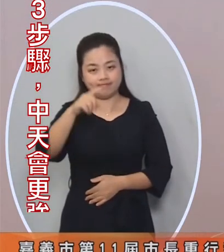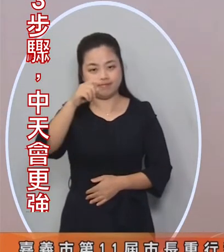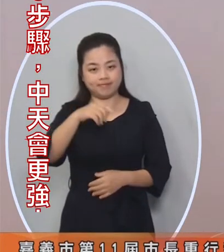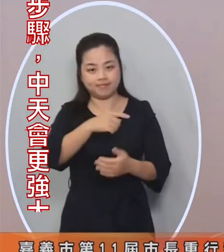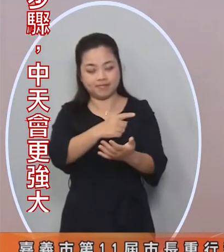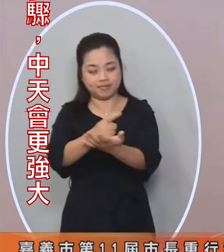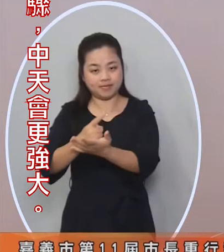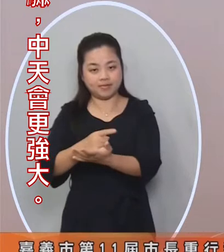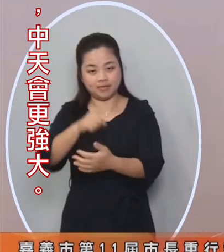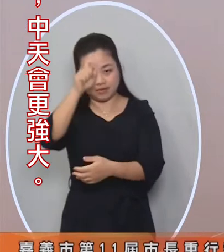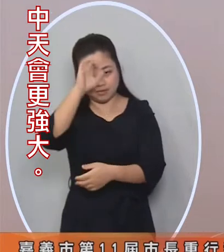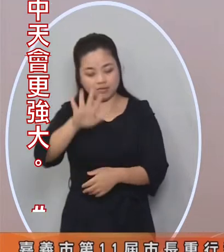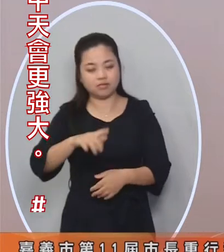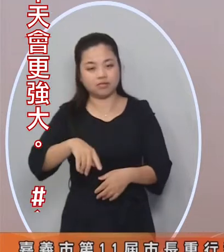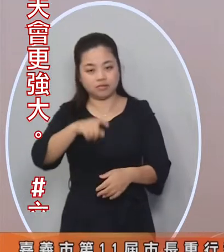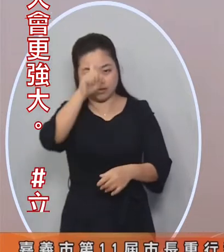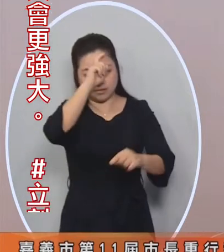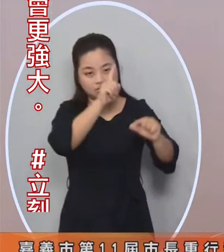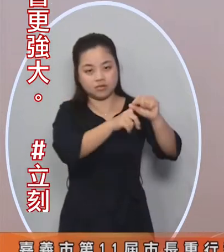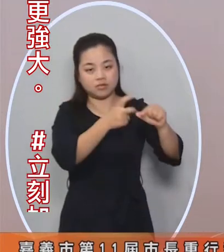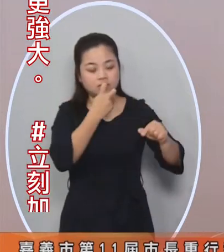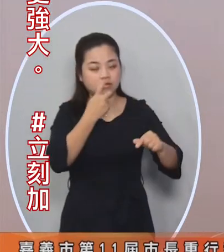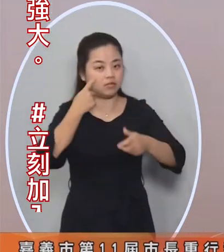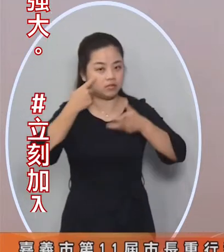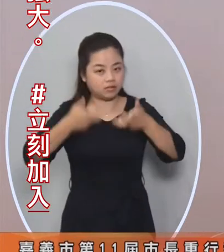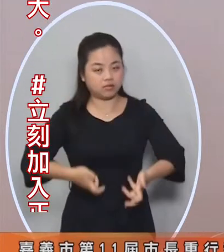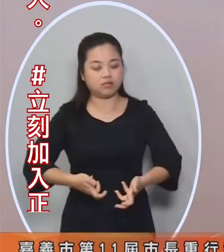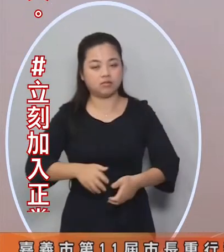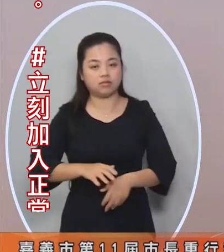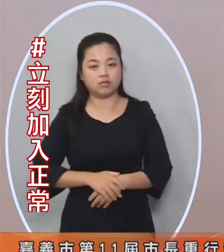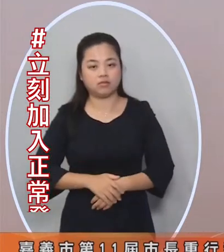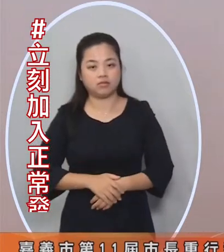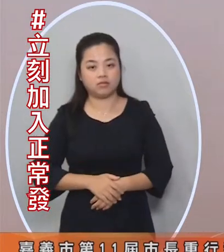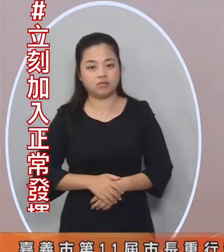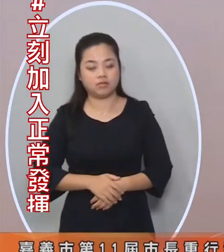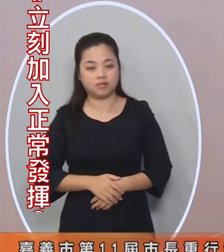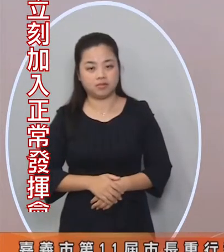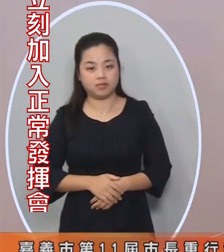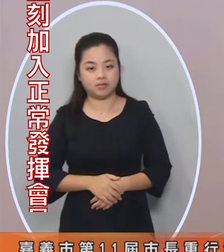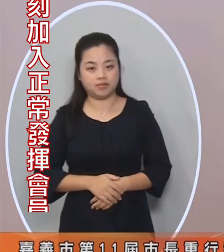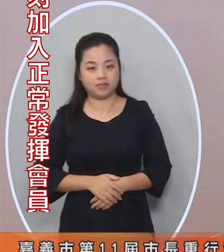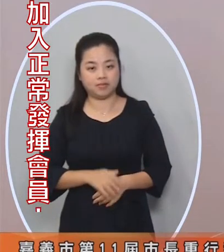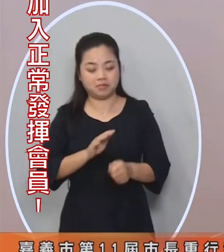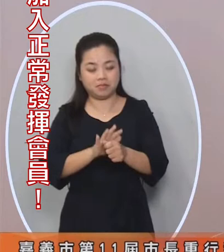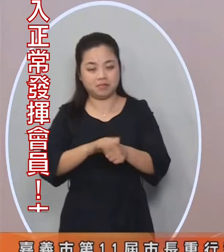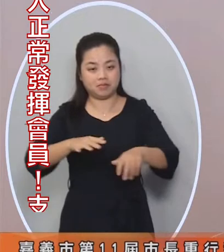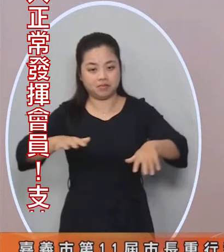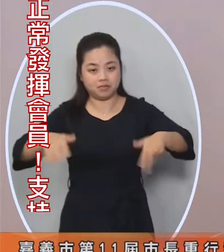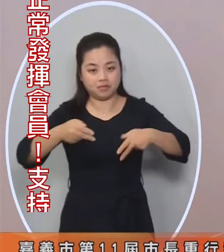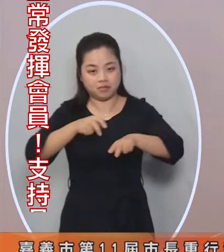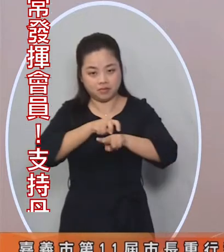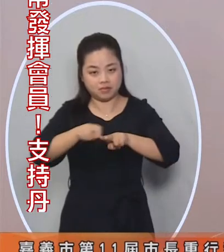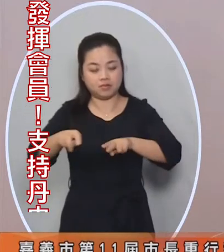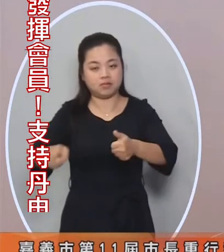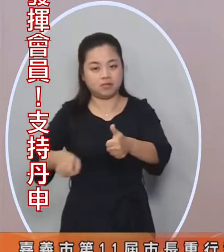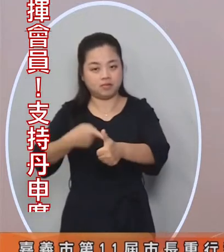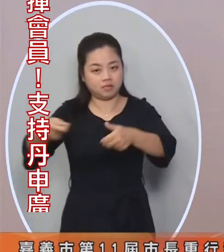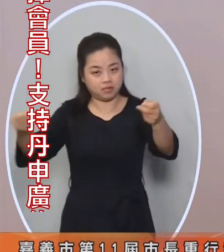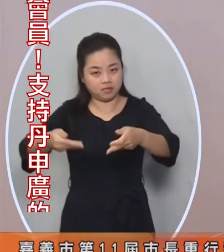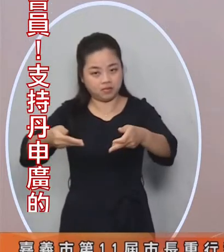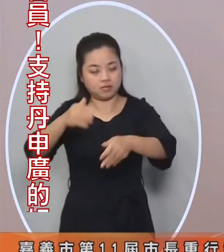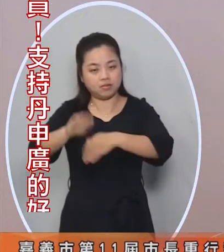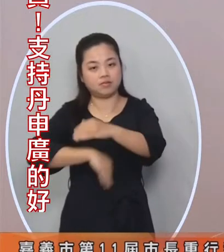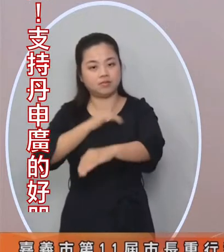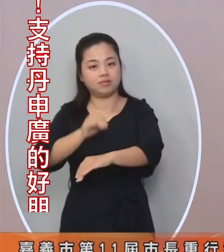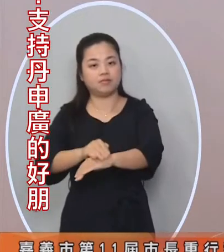希望中央会当正视这个议题，能够赶快把这一个轻轨能够先行，能够把它